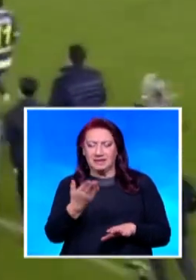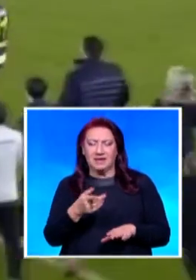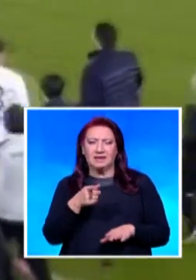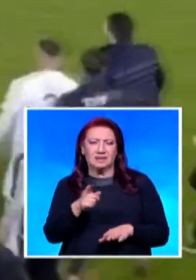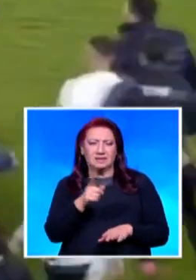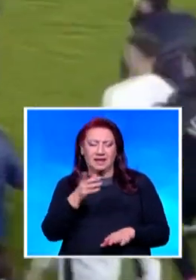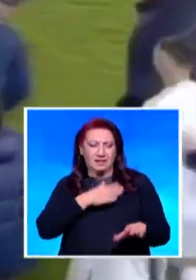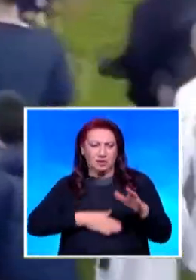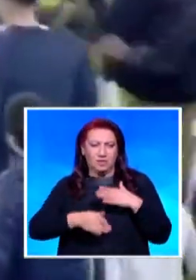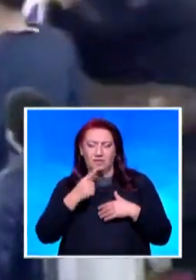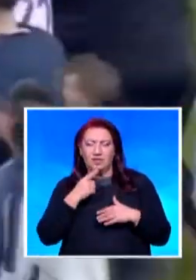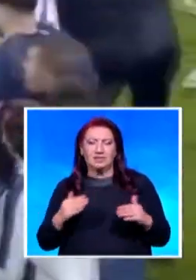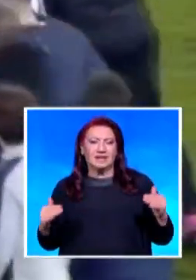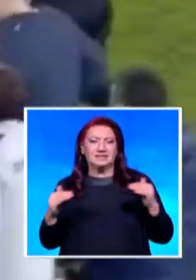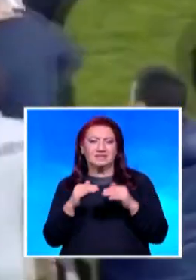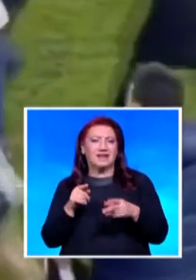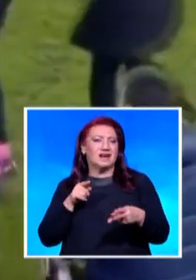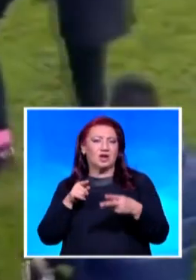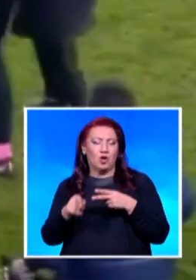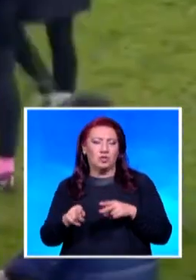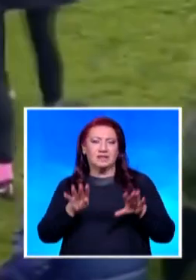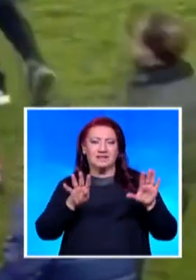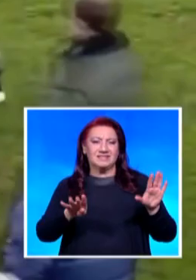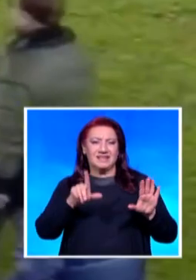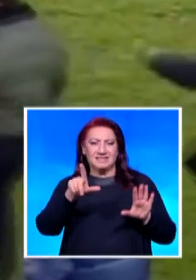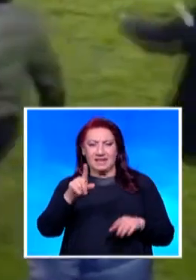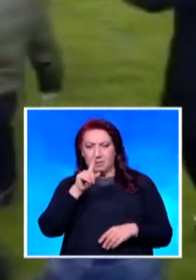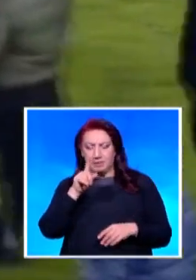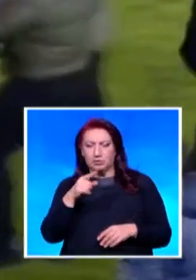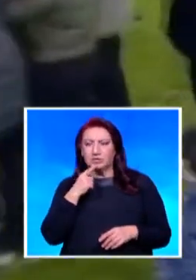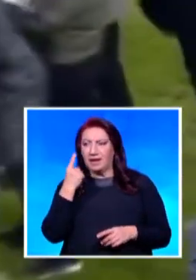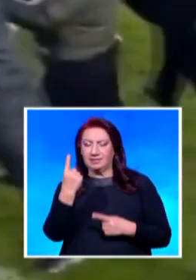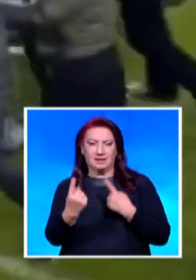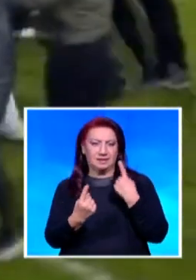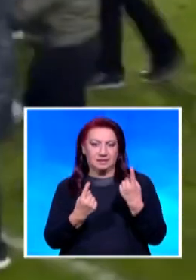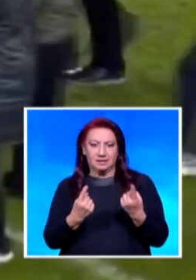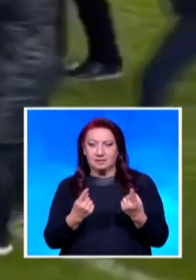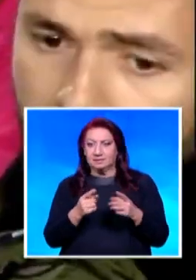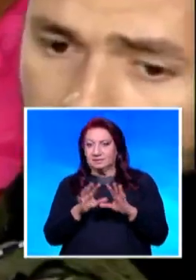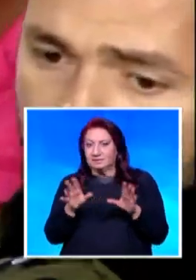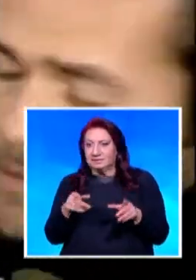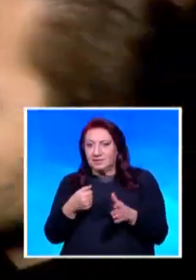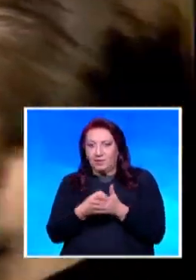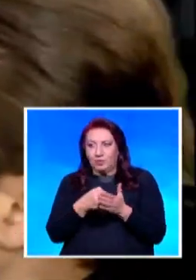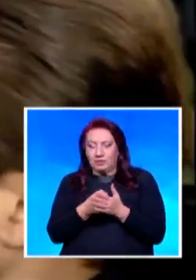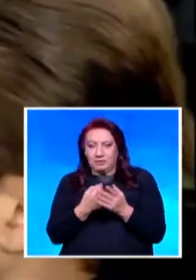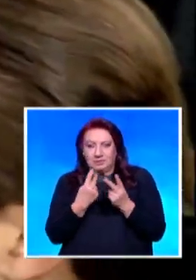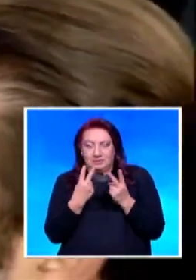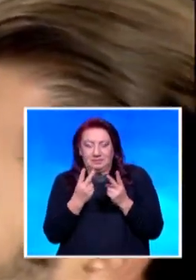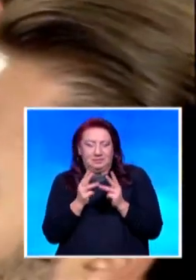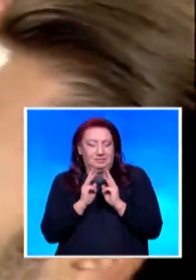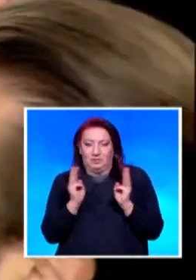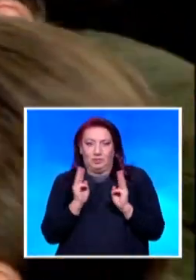от изравнителния гол в 97-та минута за 1-1. Всичко това се случи пред шокираните погледи на играчите, сред които бе и